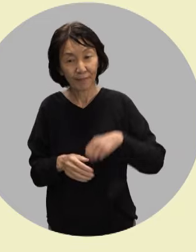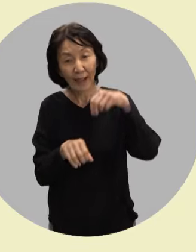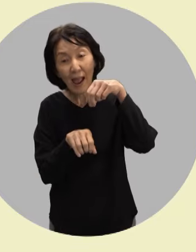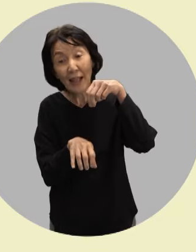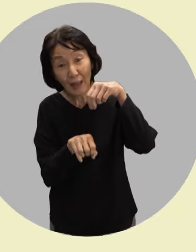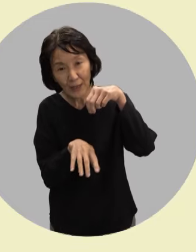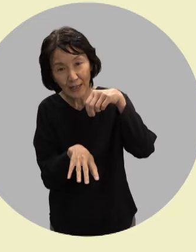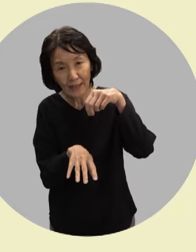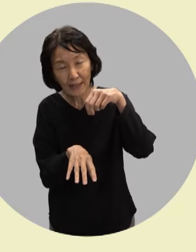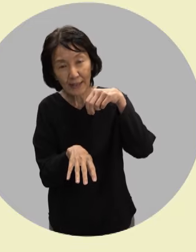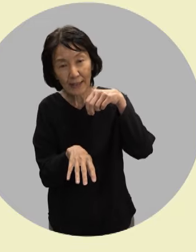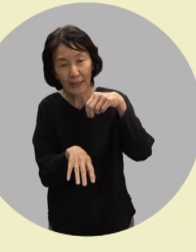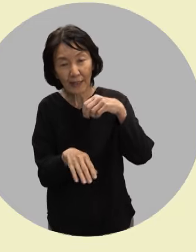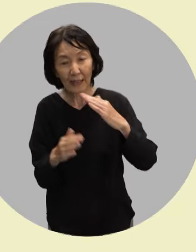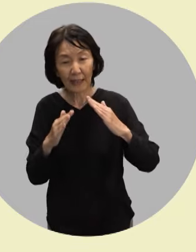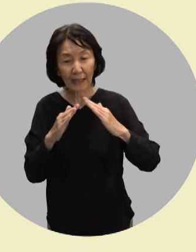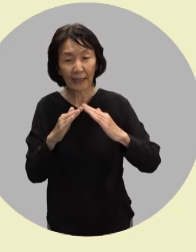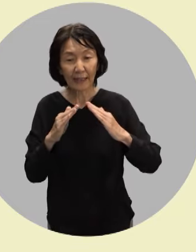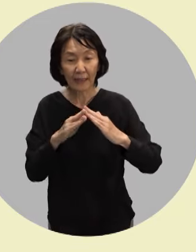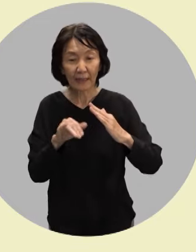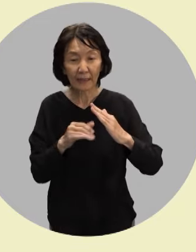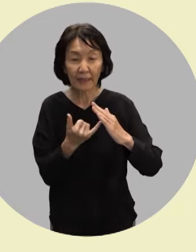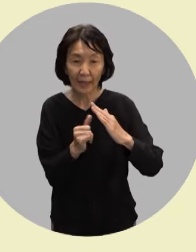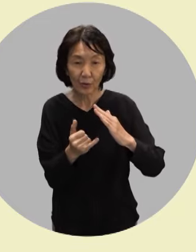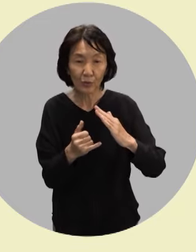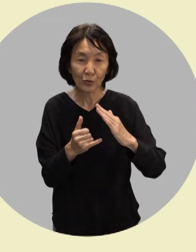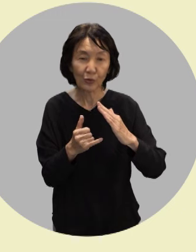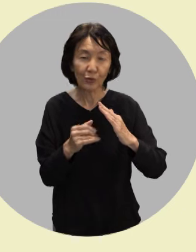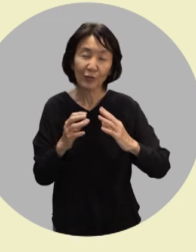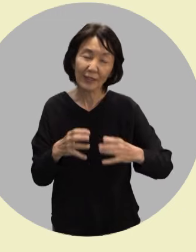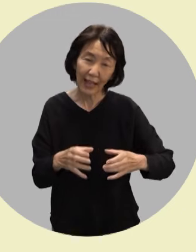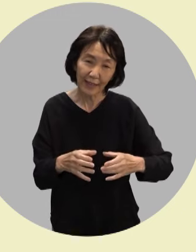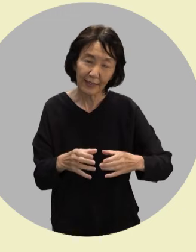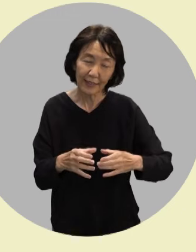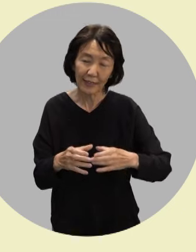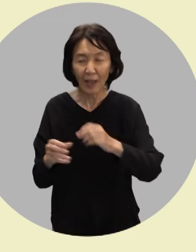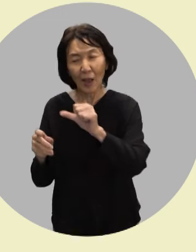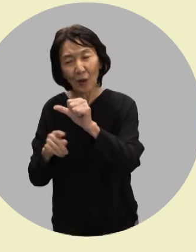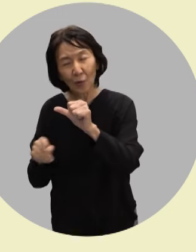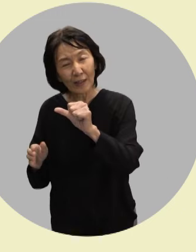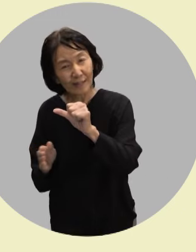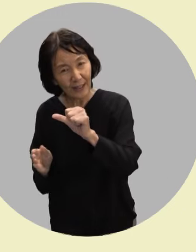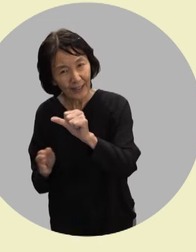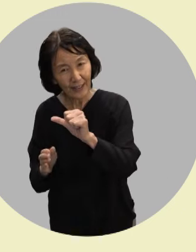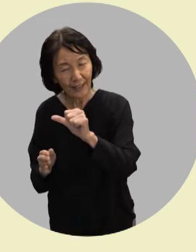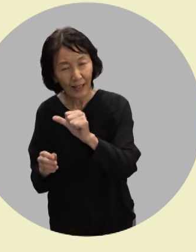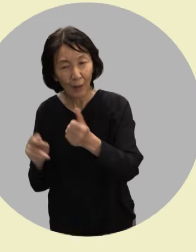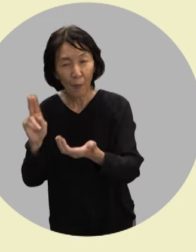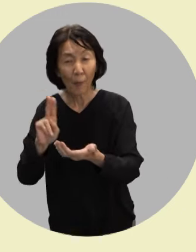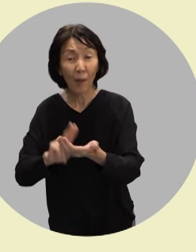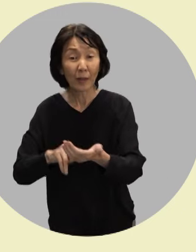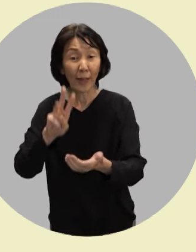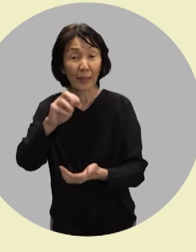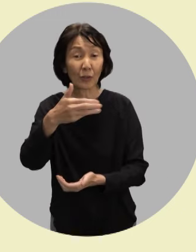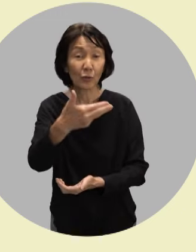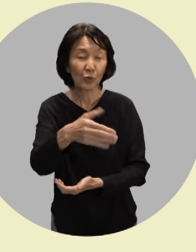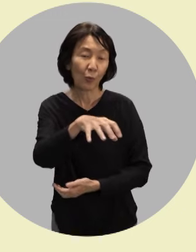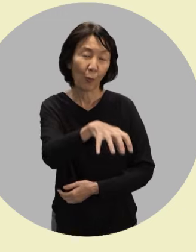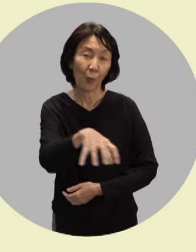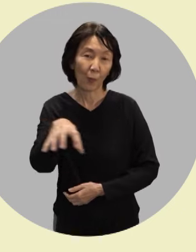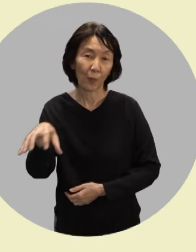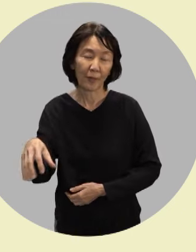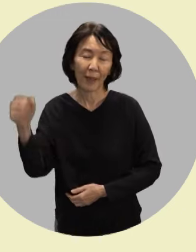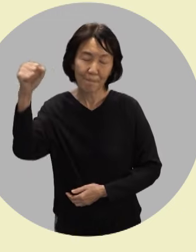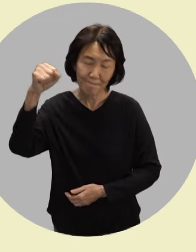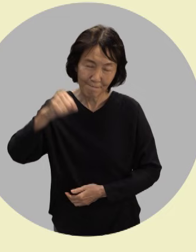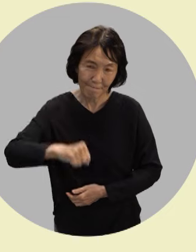火につきましては、基本的に家族単位おおむね5名程度までであれば、指定した39の公園であれば花